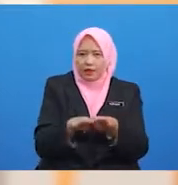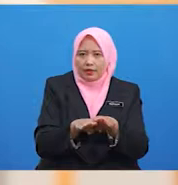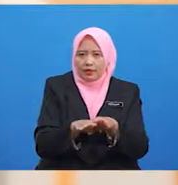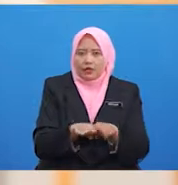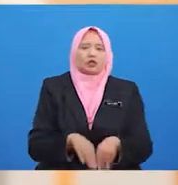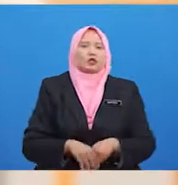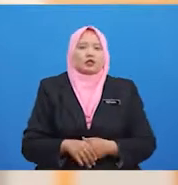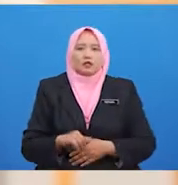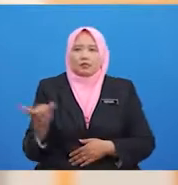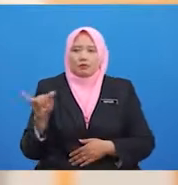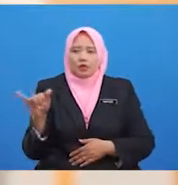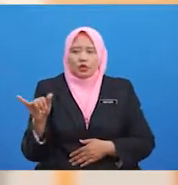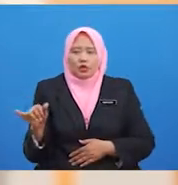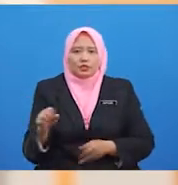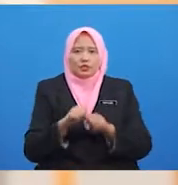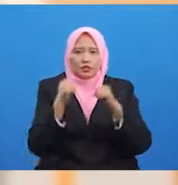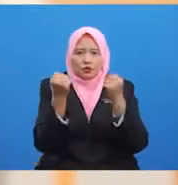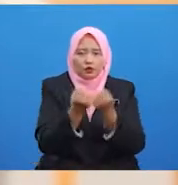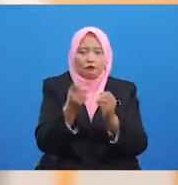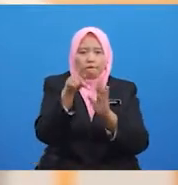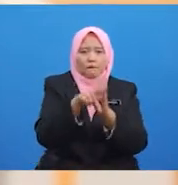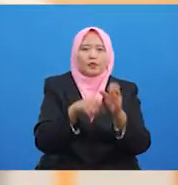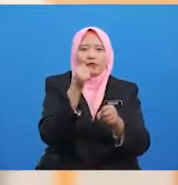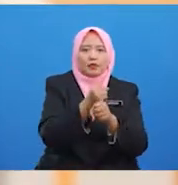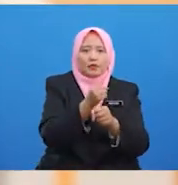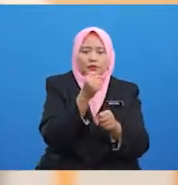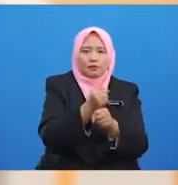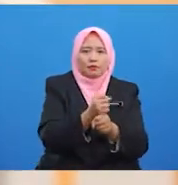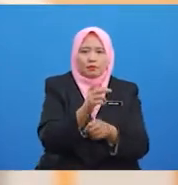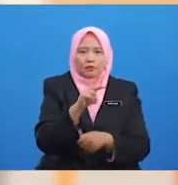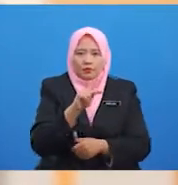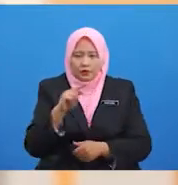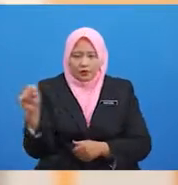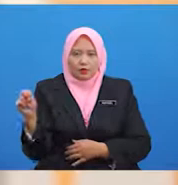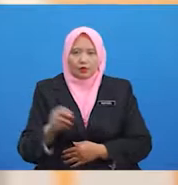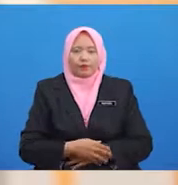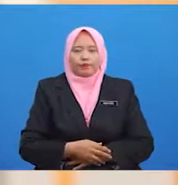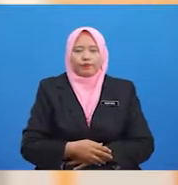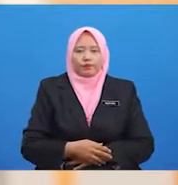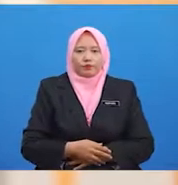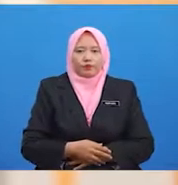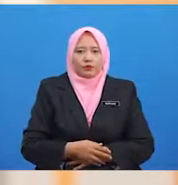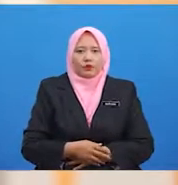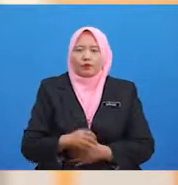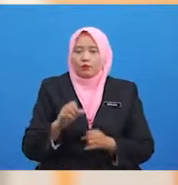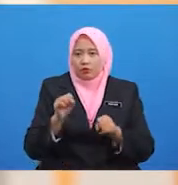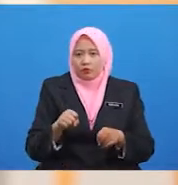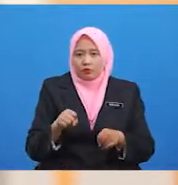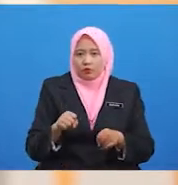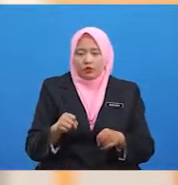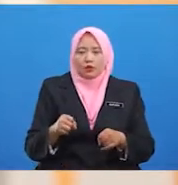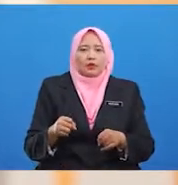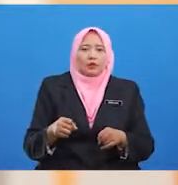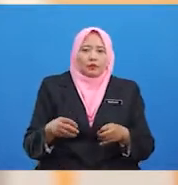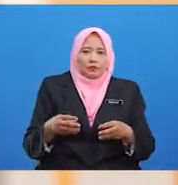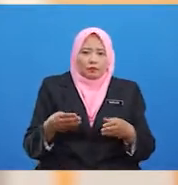sektor perkhidmatan. Sumbangan sektor ini memainkan peranan penting kepada pembangunan negara.